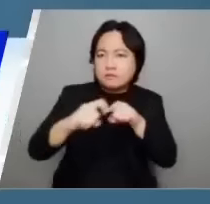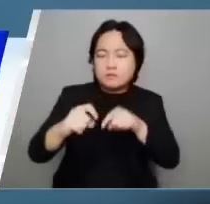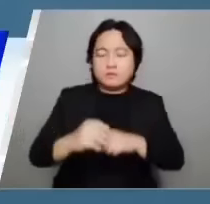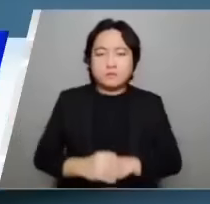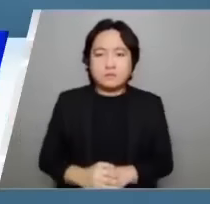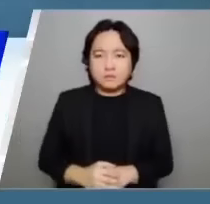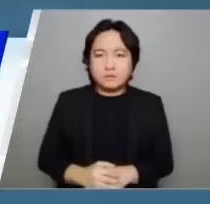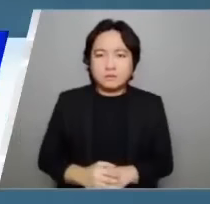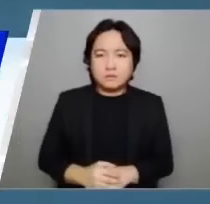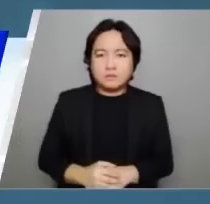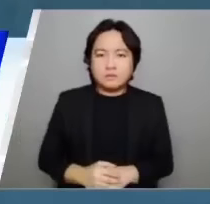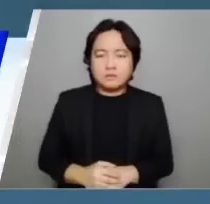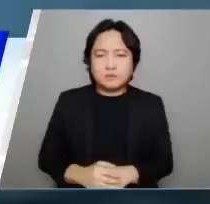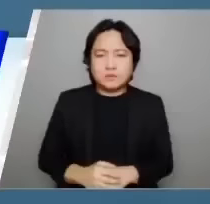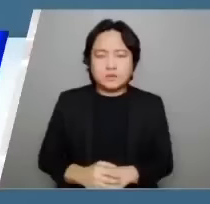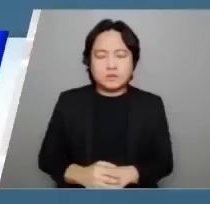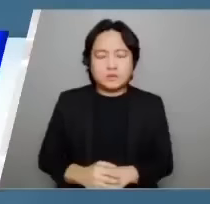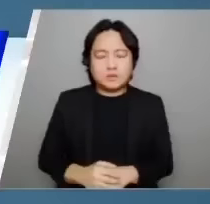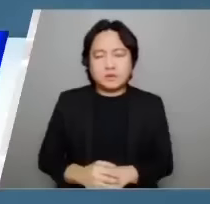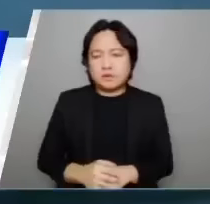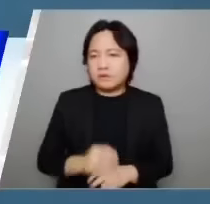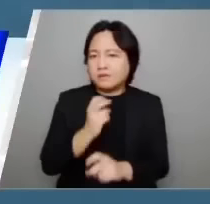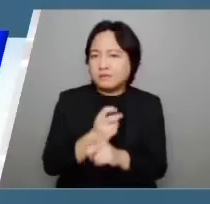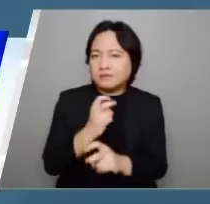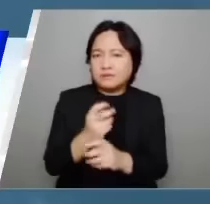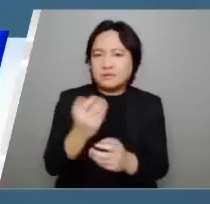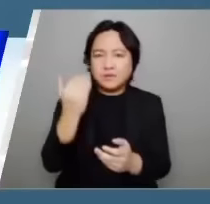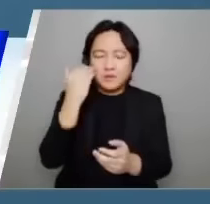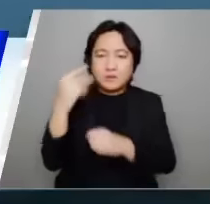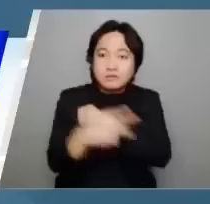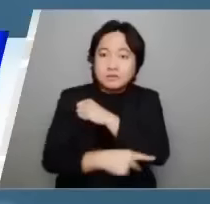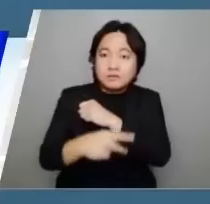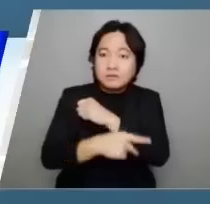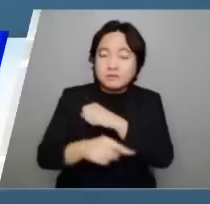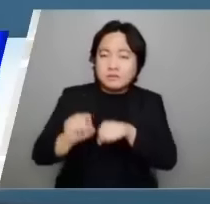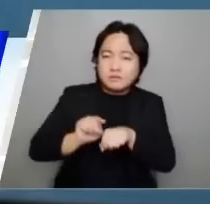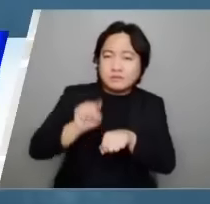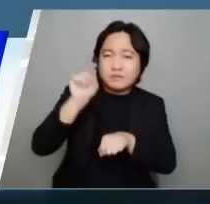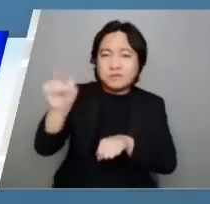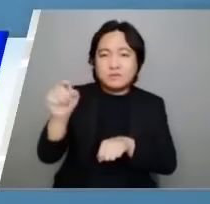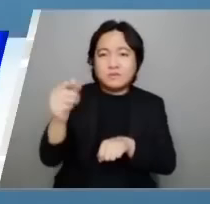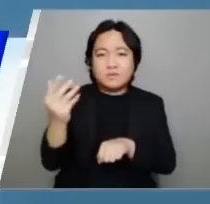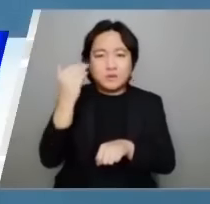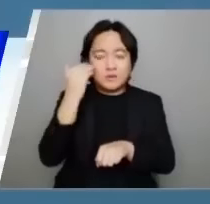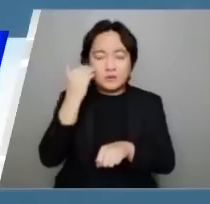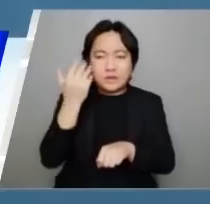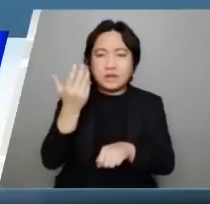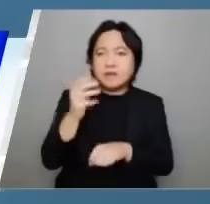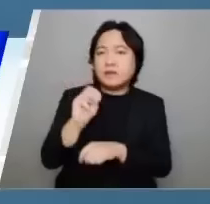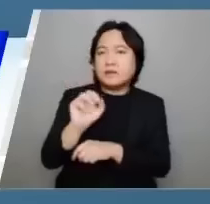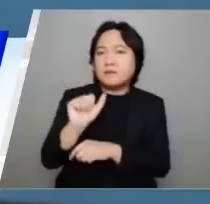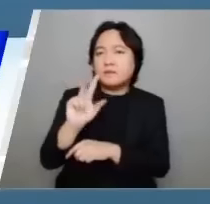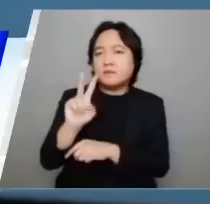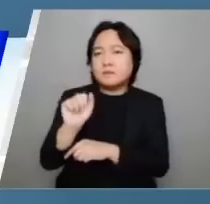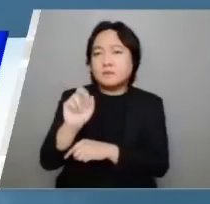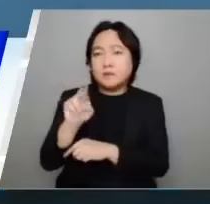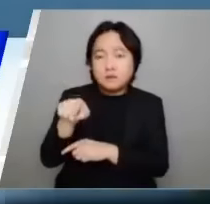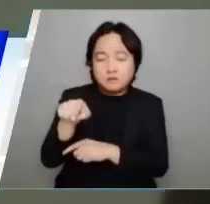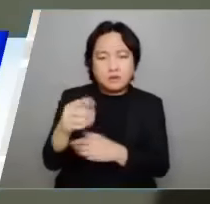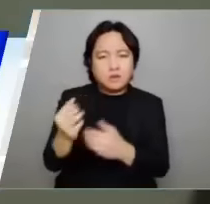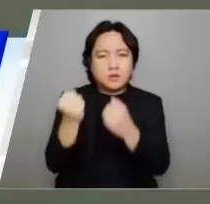Pahirap sa mga motorista ang pagpasok sa buong probinsya, sa Star Tollway pa lamang sa Malbar. Malakas ang buhos ng ulan kaya hirap maaninag